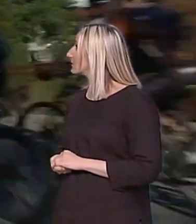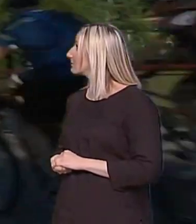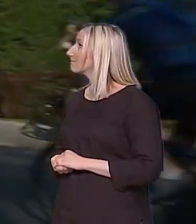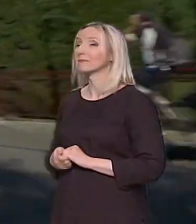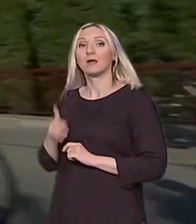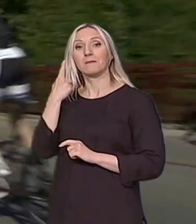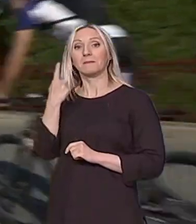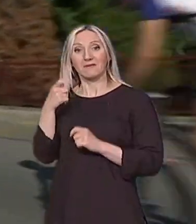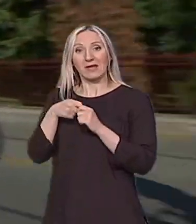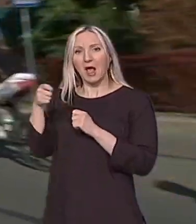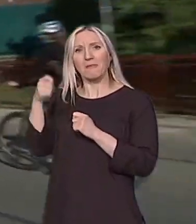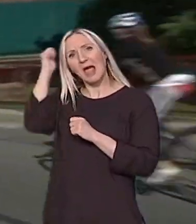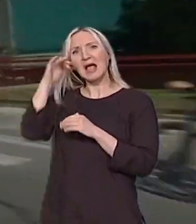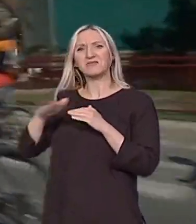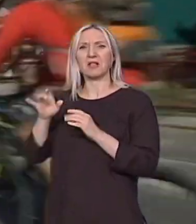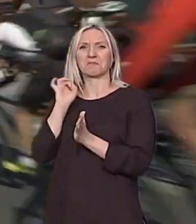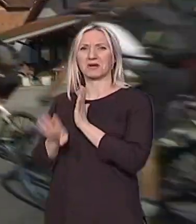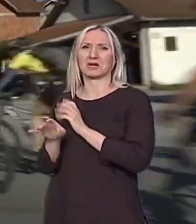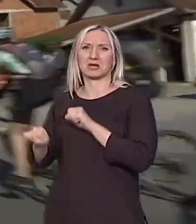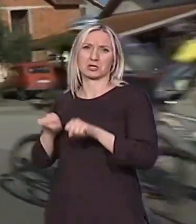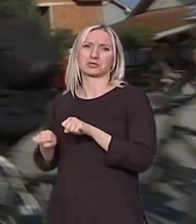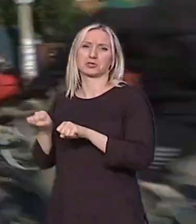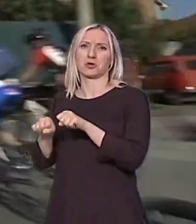Prvi kilometri preko asfalta su brzo pređeni.